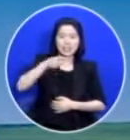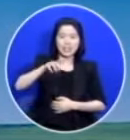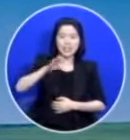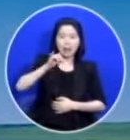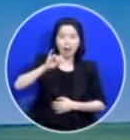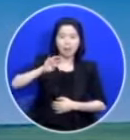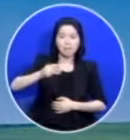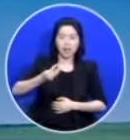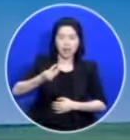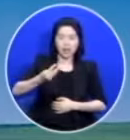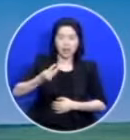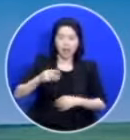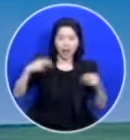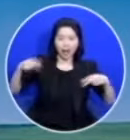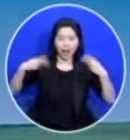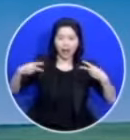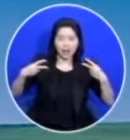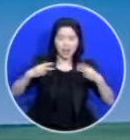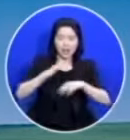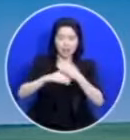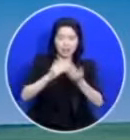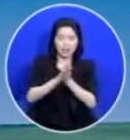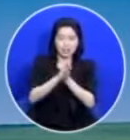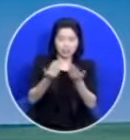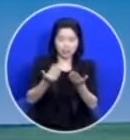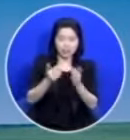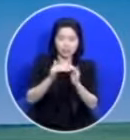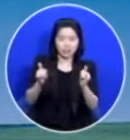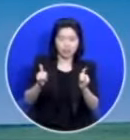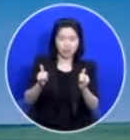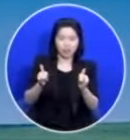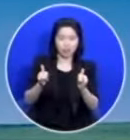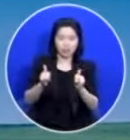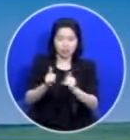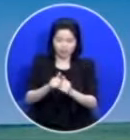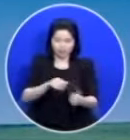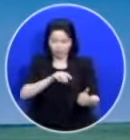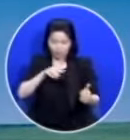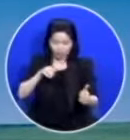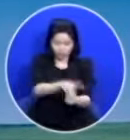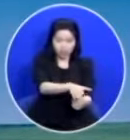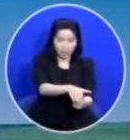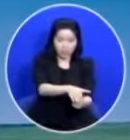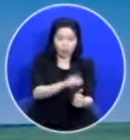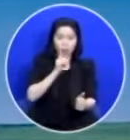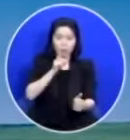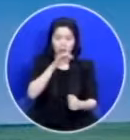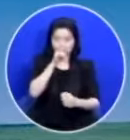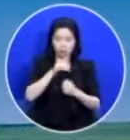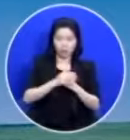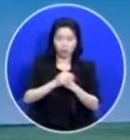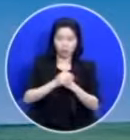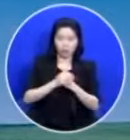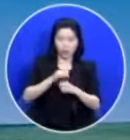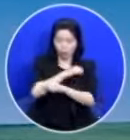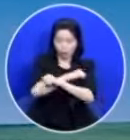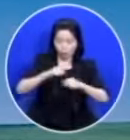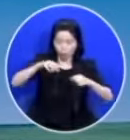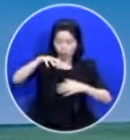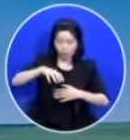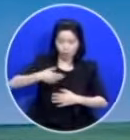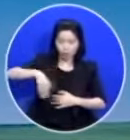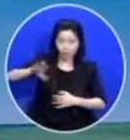엘리야 선지자를 죽이겠다고이 엄포를 놓 거예요 광야로 나아가 로뎀나무 아래